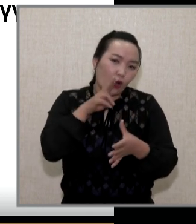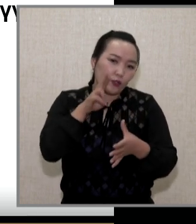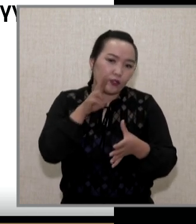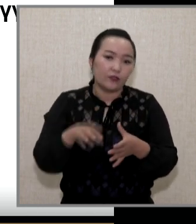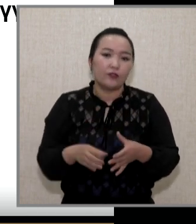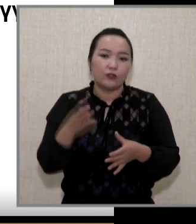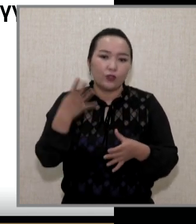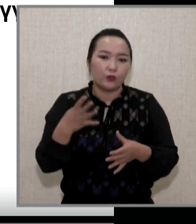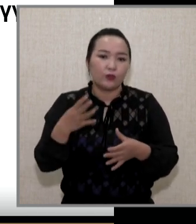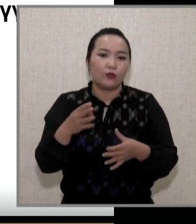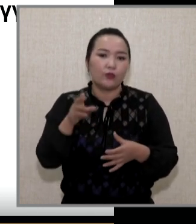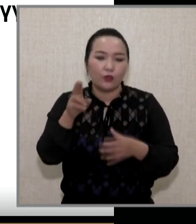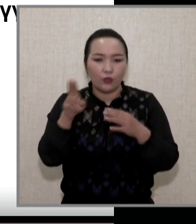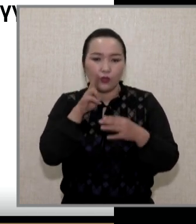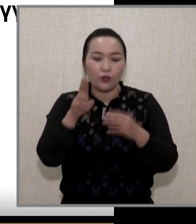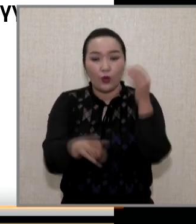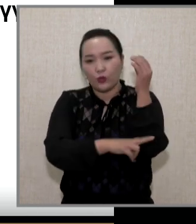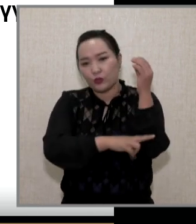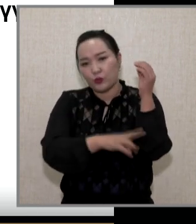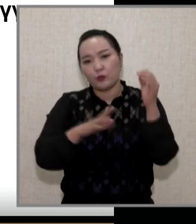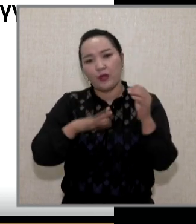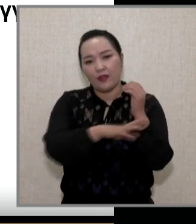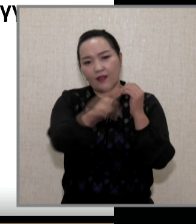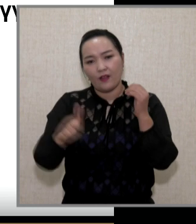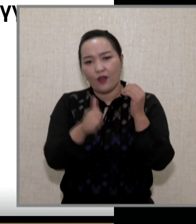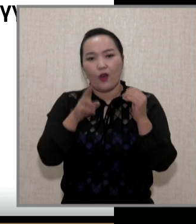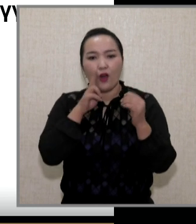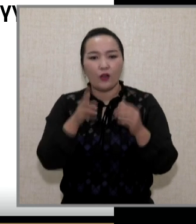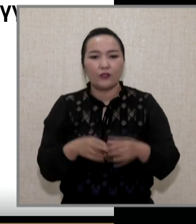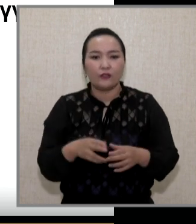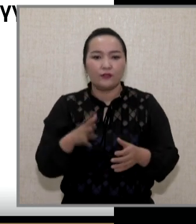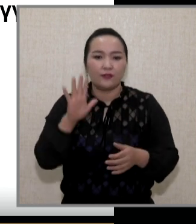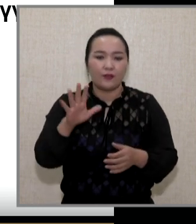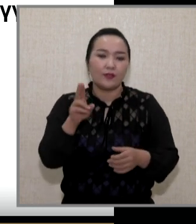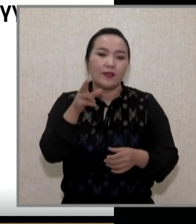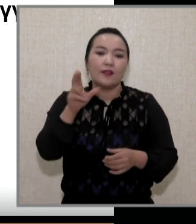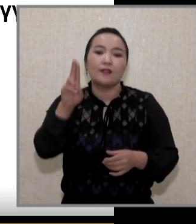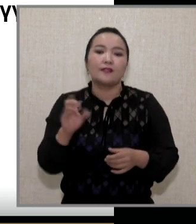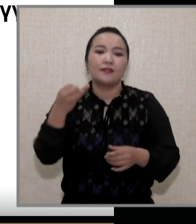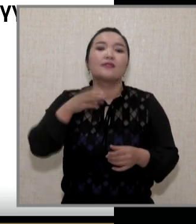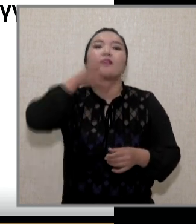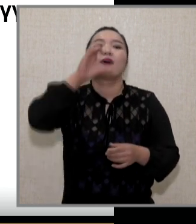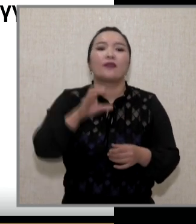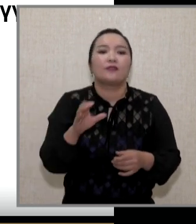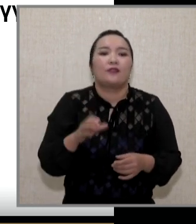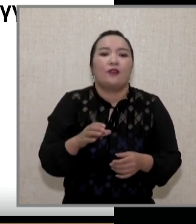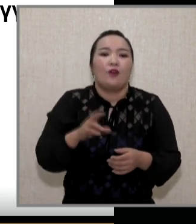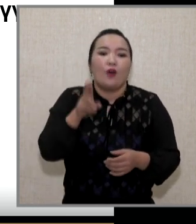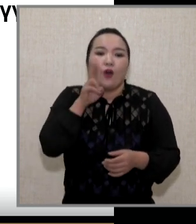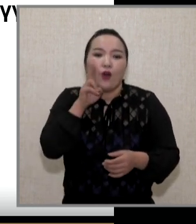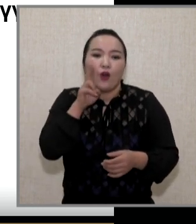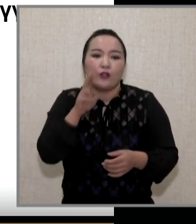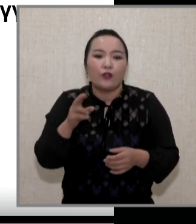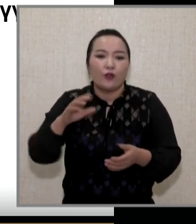хоолны хольц ба ааг амттан, долоод нь ёслолын хоолны төрөл 7 хэсэгт ангилдаг байна. За хэдүүлээ өнөөдөр